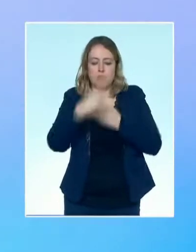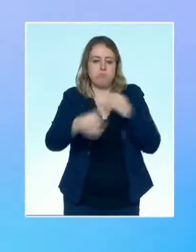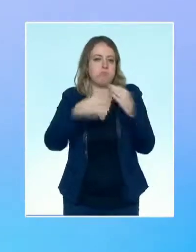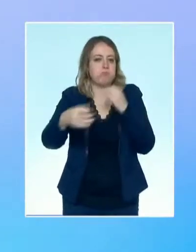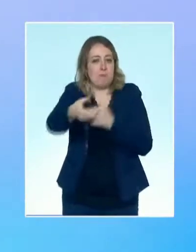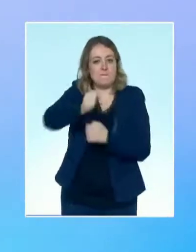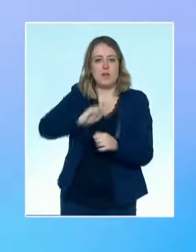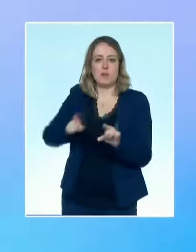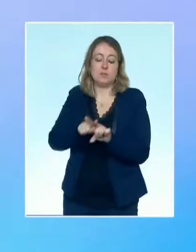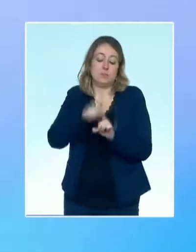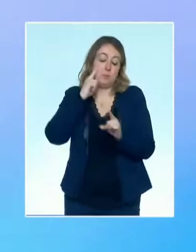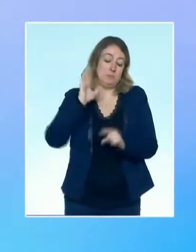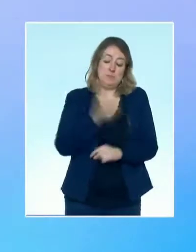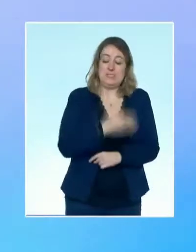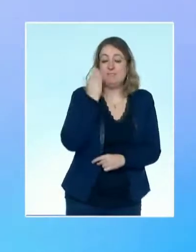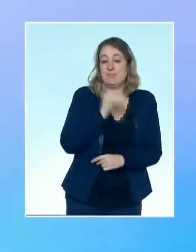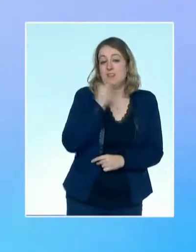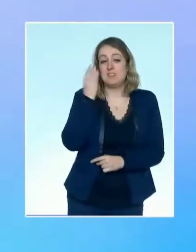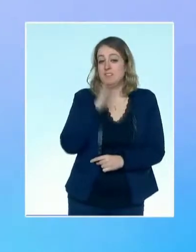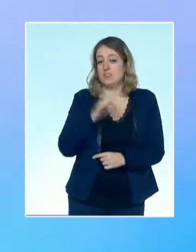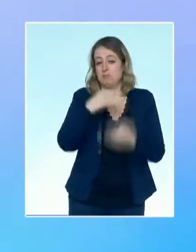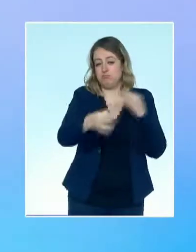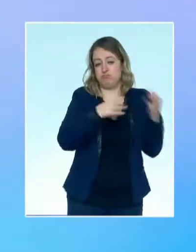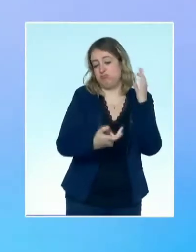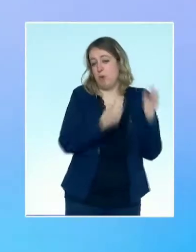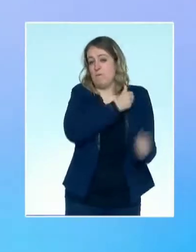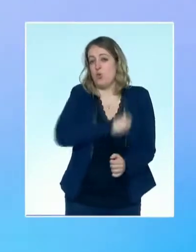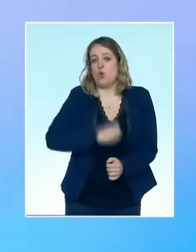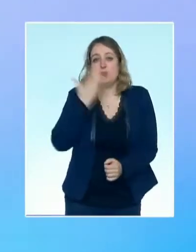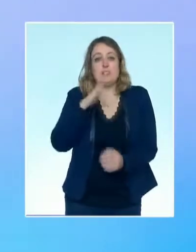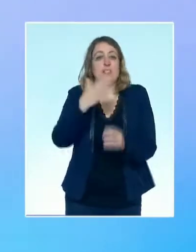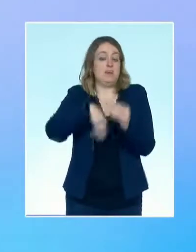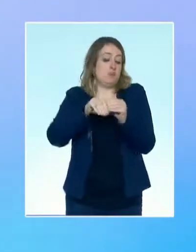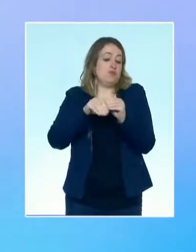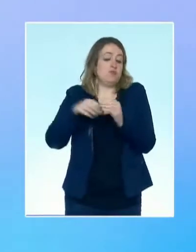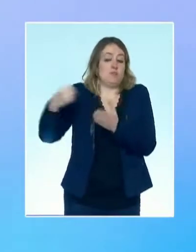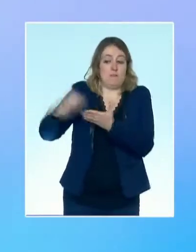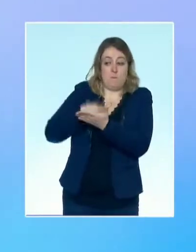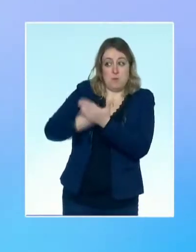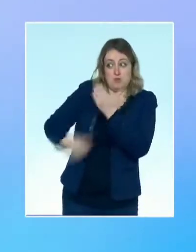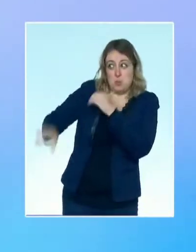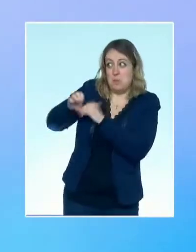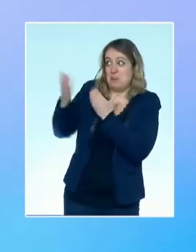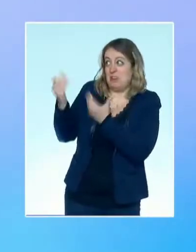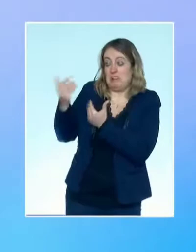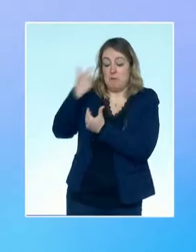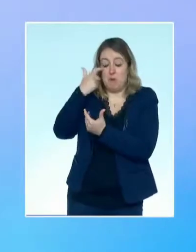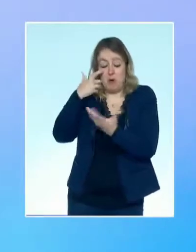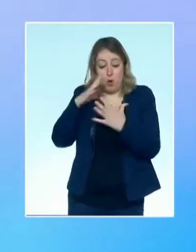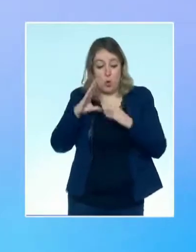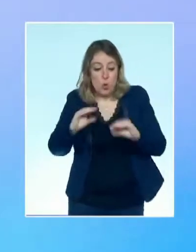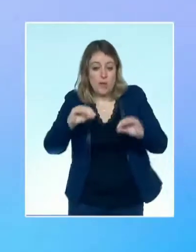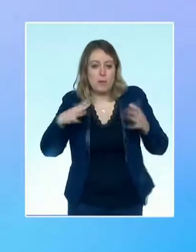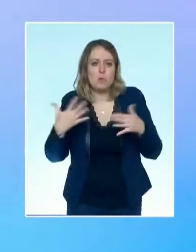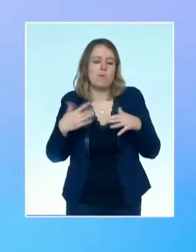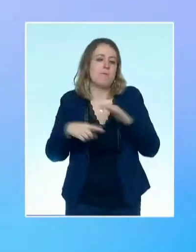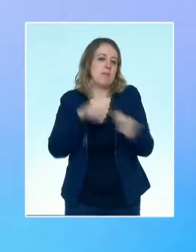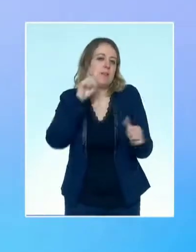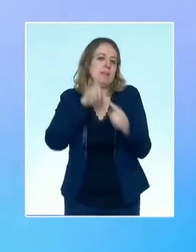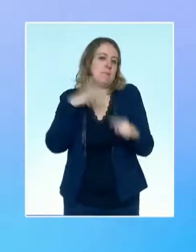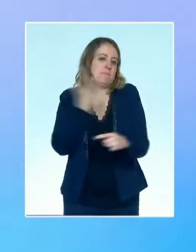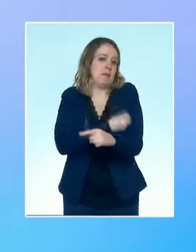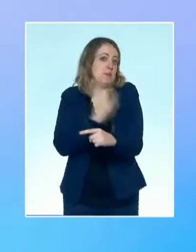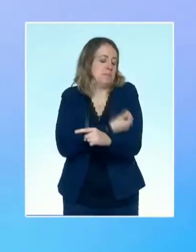les conditions hivernales. C'est tout ce qu'ils disent pour te conditionner à croire en fait leur connerie. Complémentaire sur le côté opérationnel des vaccins. Et les deux ont